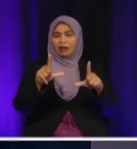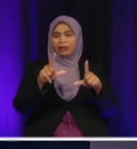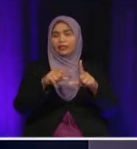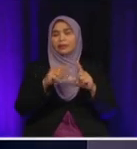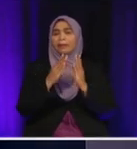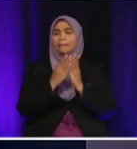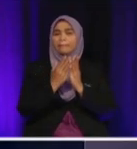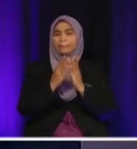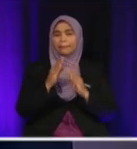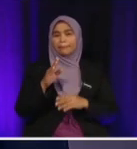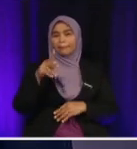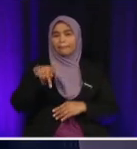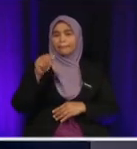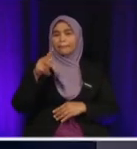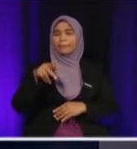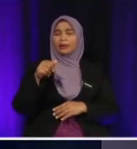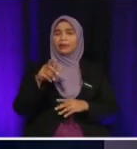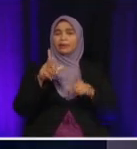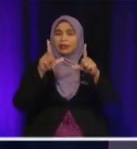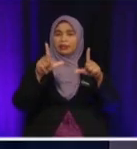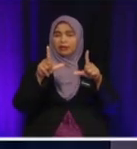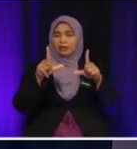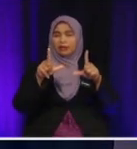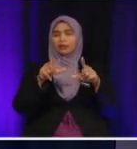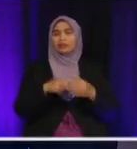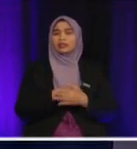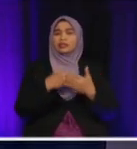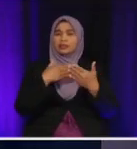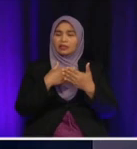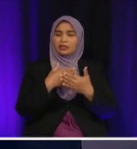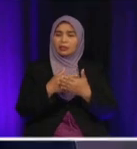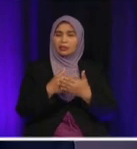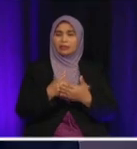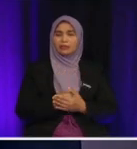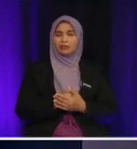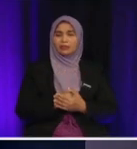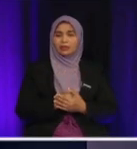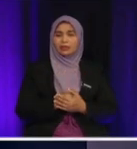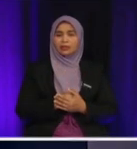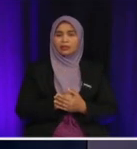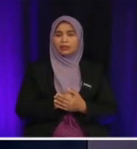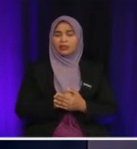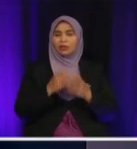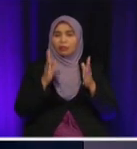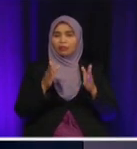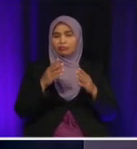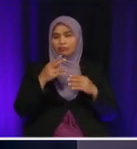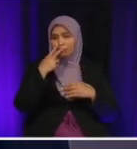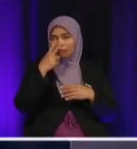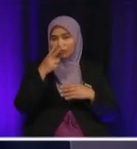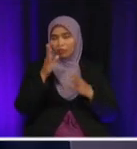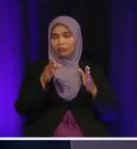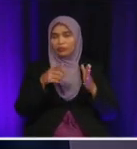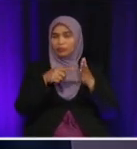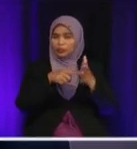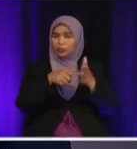ya, diletakkan sehinggalah mungkin dalam tempoh yang tertentu. Okay, untuk ditunjuk kepada masyarakat bahawa inilah